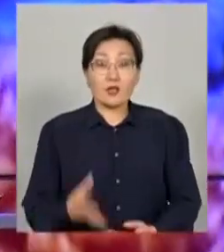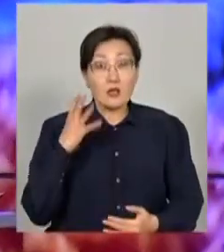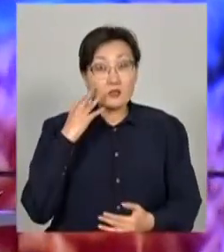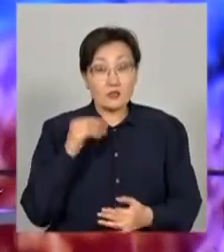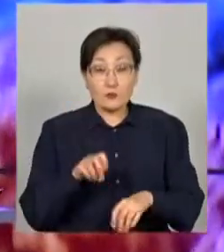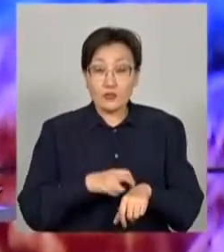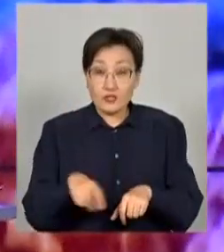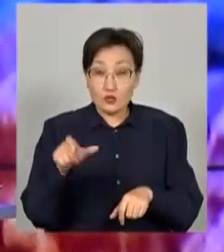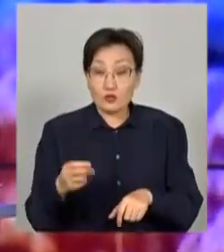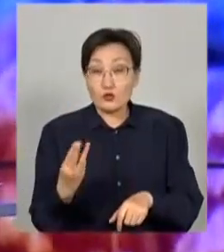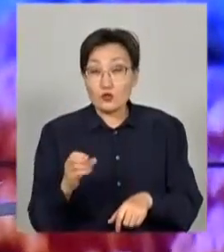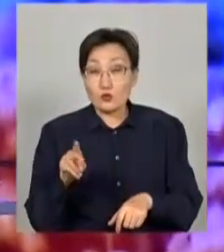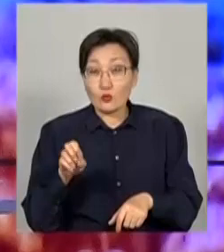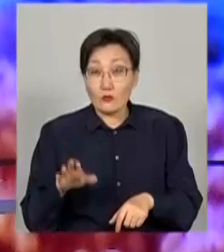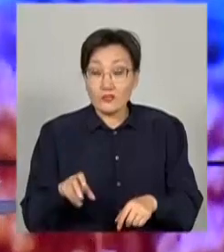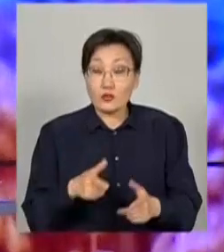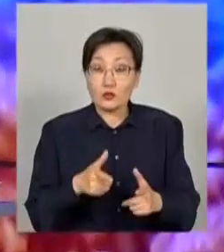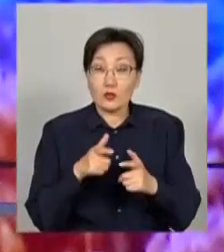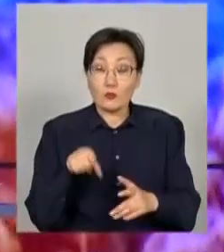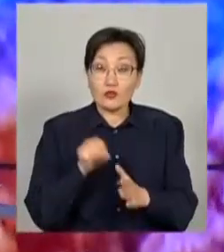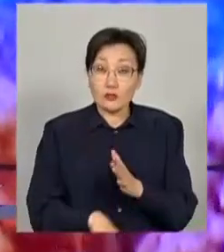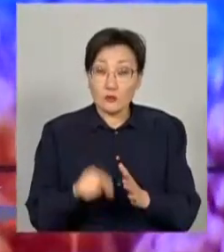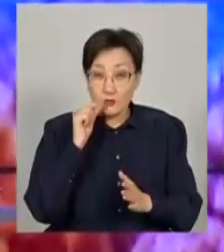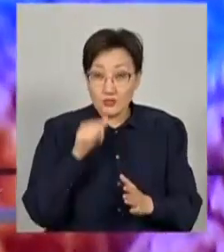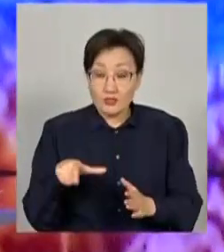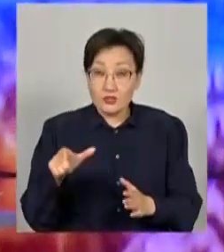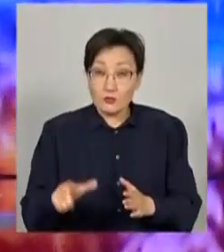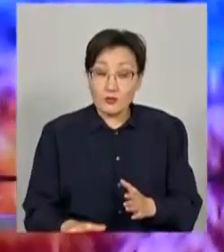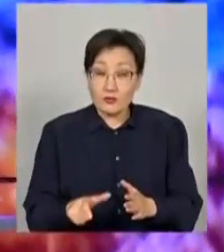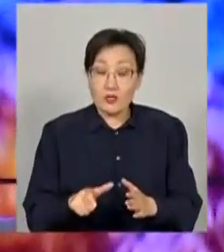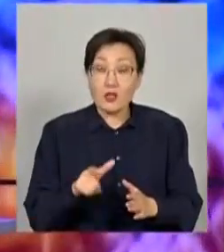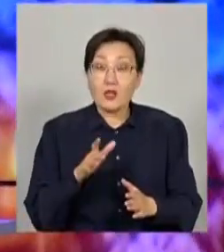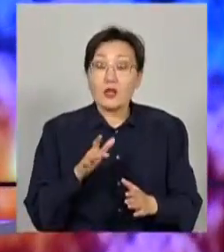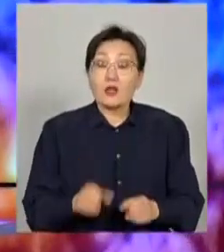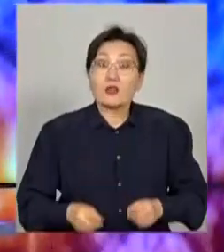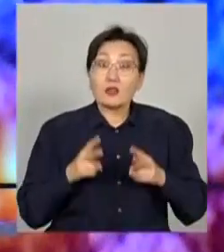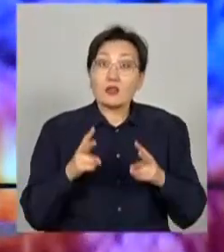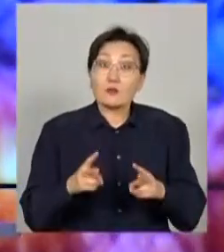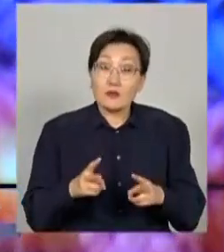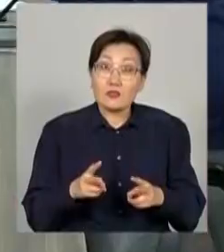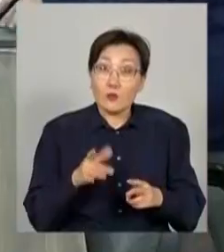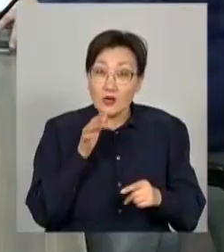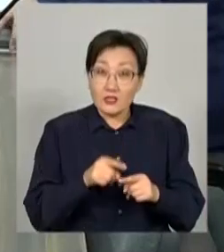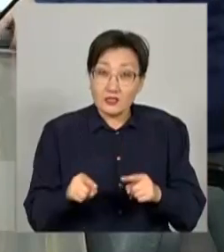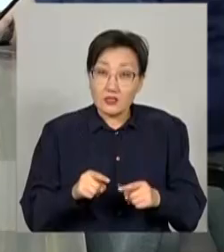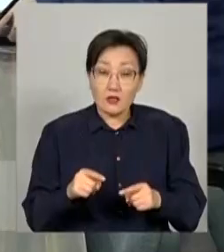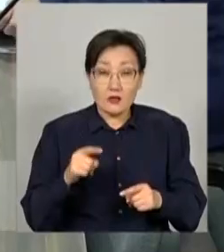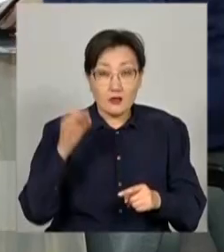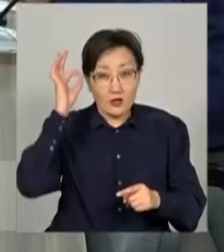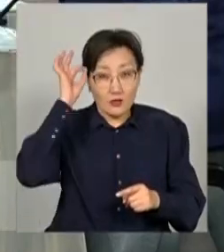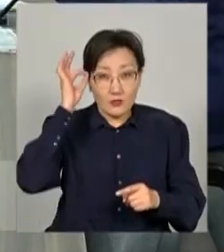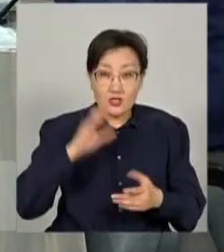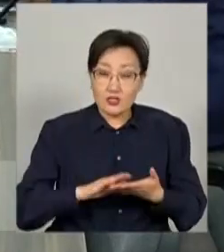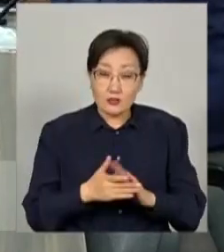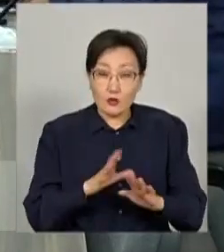Алматылық дәрігер Юрий Шумковты атып өлтірген азамат қылмыс жасаған кезде аффект жағдайында болмаған. Арнайы сараптама жүргізген дәрігер